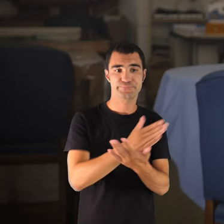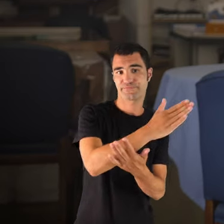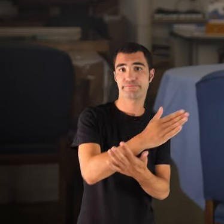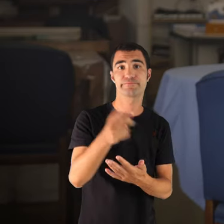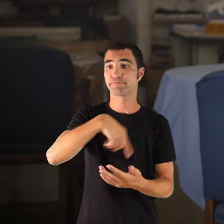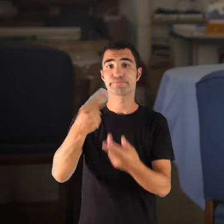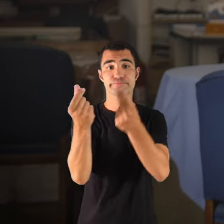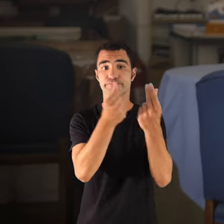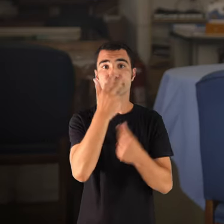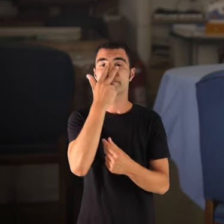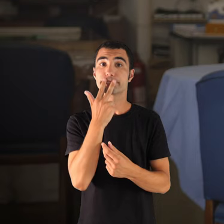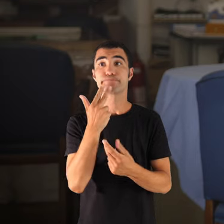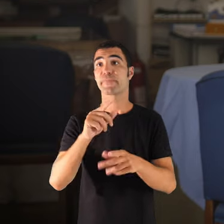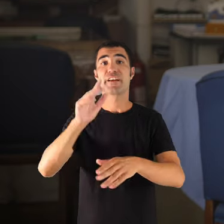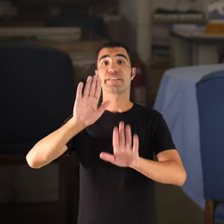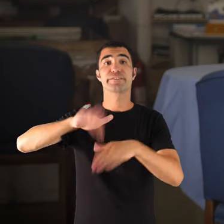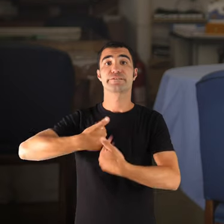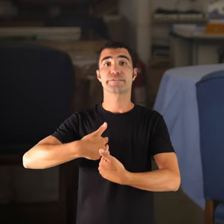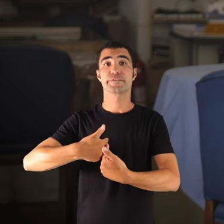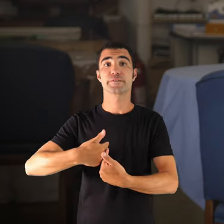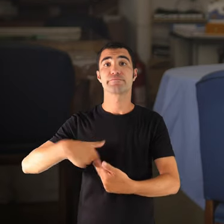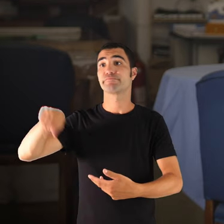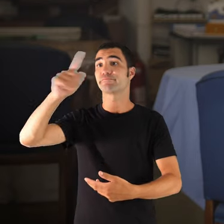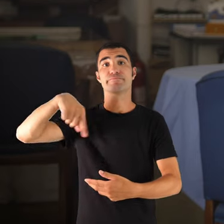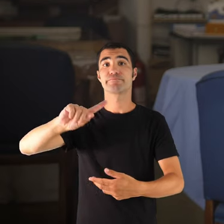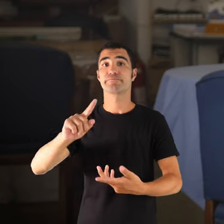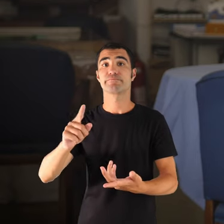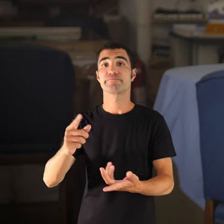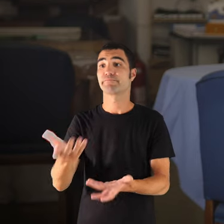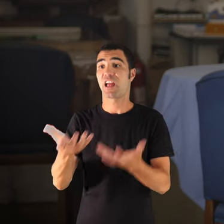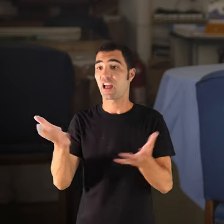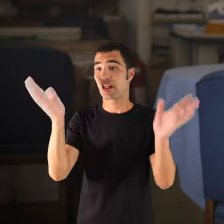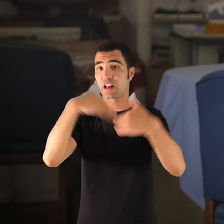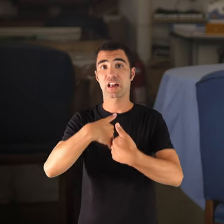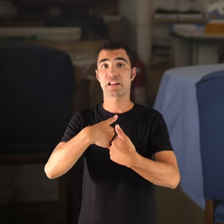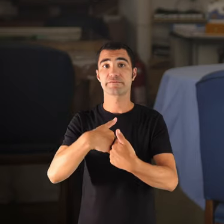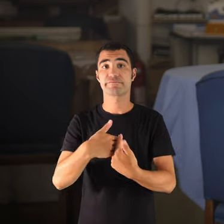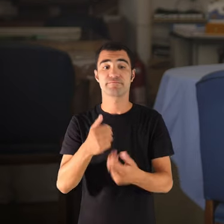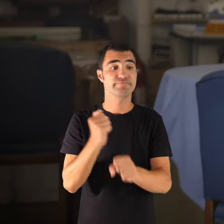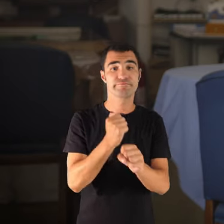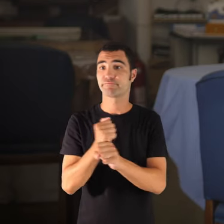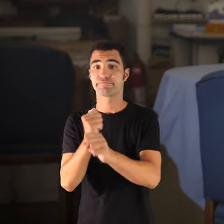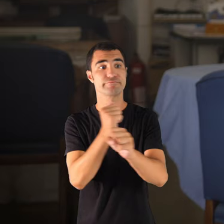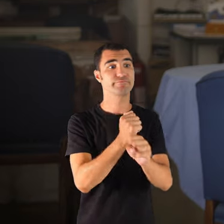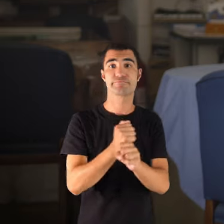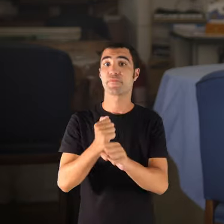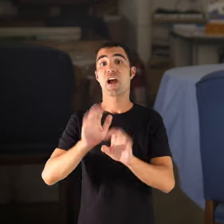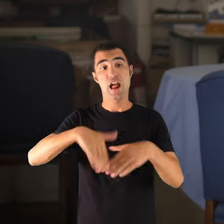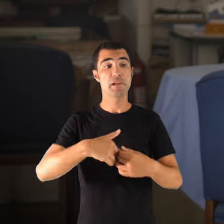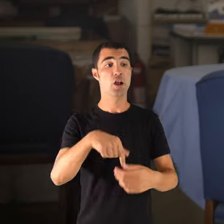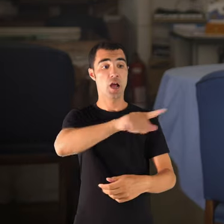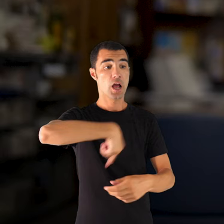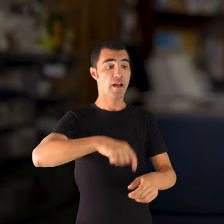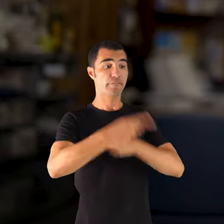doblers suficients i ells, pues, segurament que no devien guanyar gaire cosa, però almenys llevaven una boca de la taula